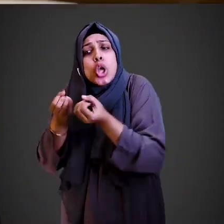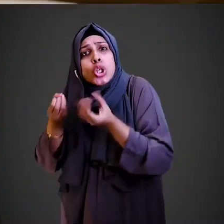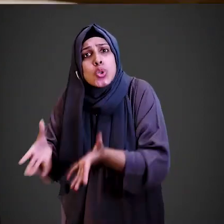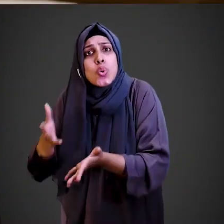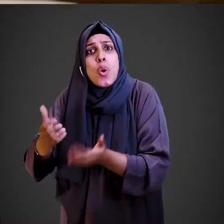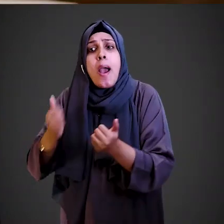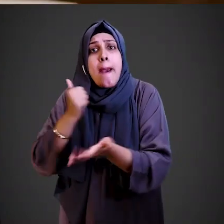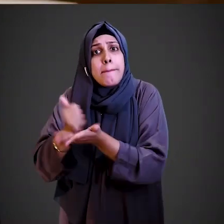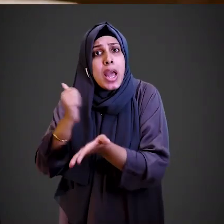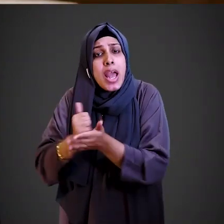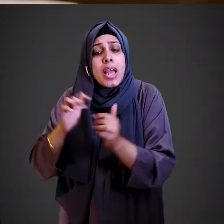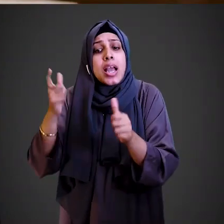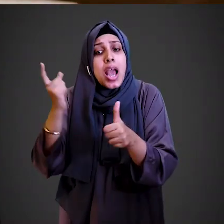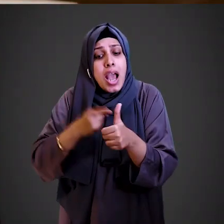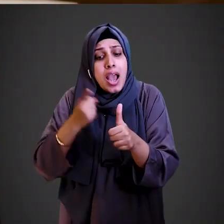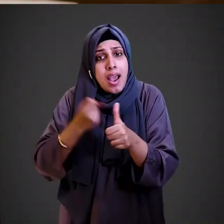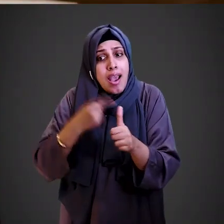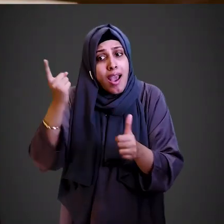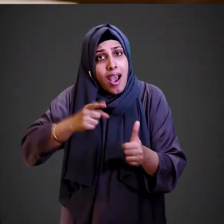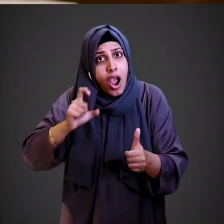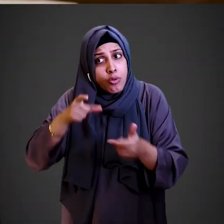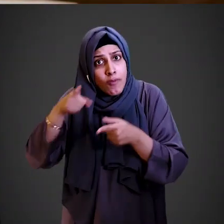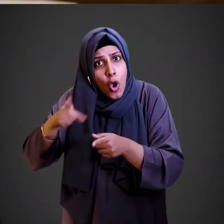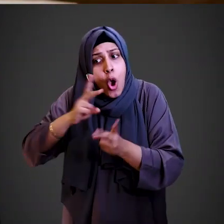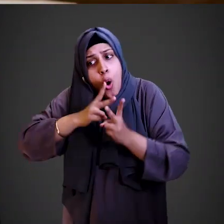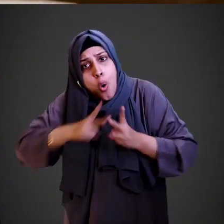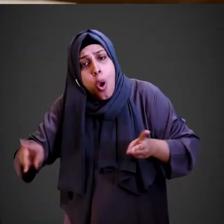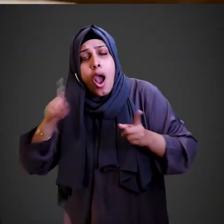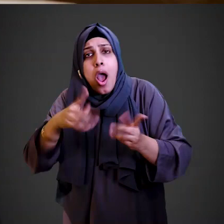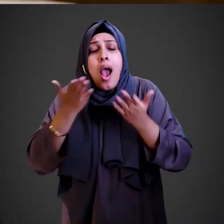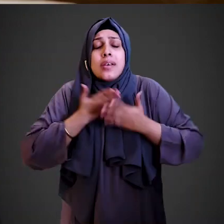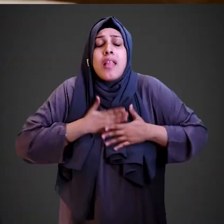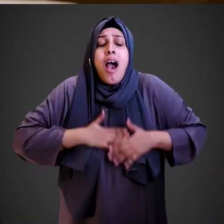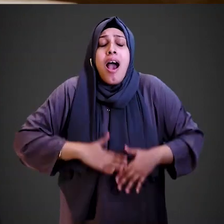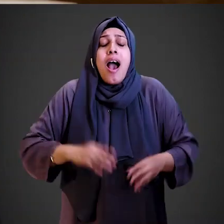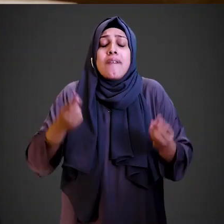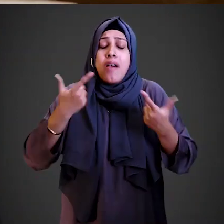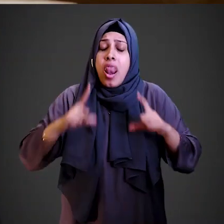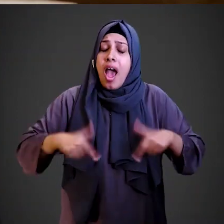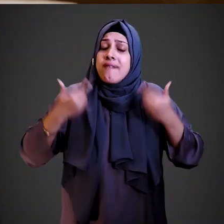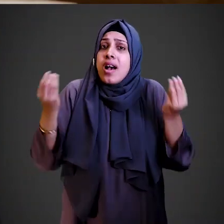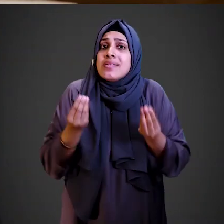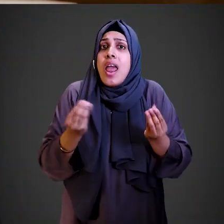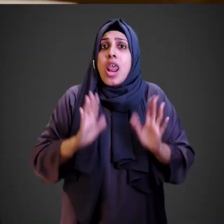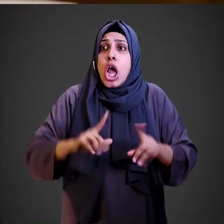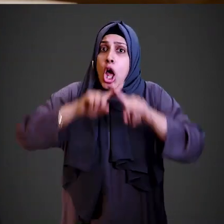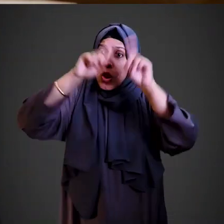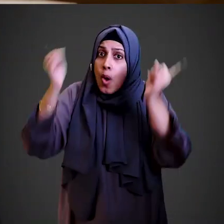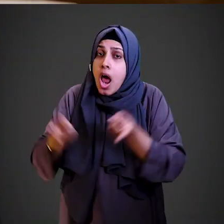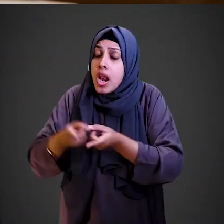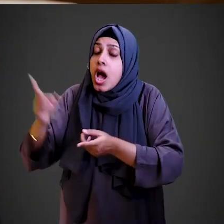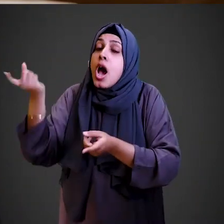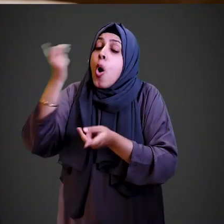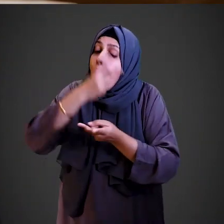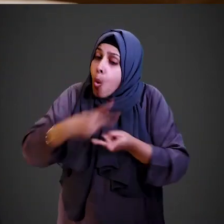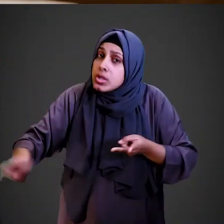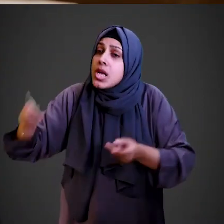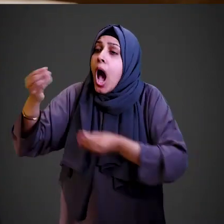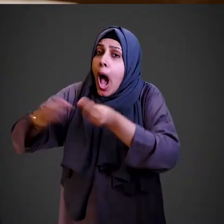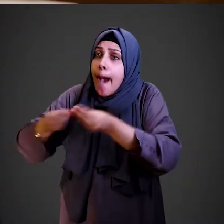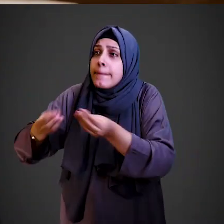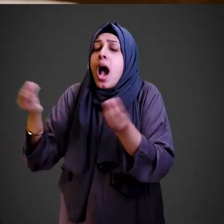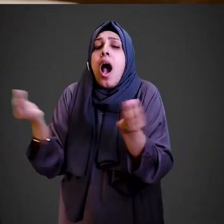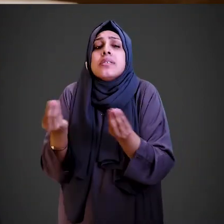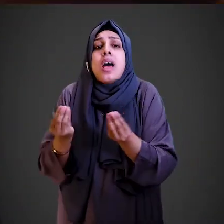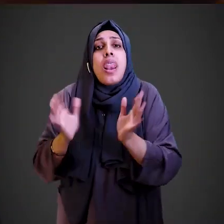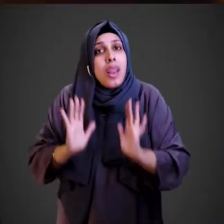हुए, बैंक अकाउंट्स का इस्तेमाल करते हुए अपनी रोज़मर्रा की ज़िंदगी को आसान बनाएं, अपनी दुकान के डेली ऑपरेशंस